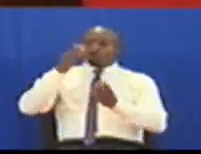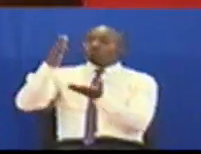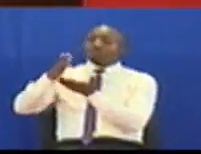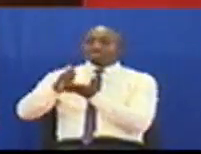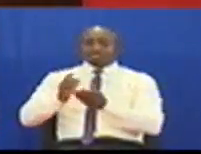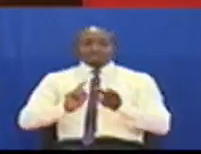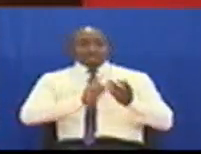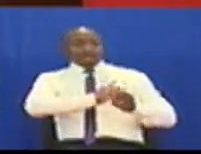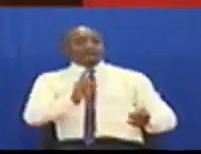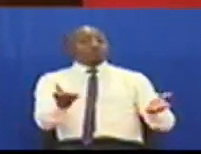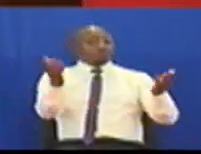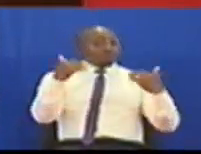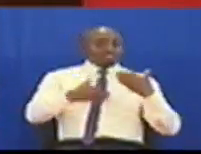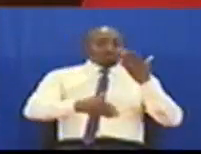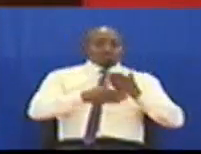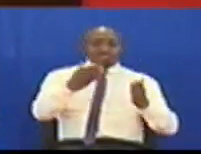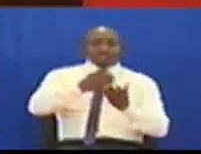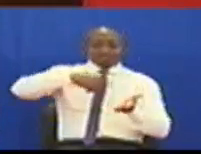kujenga vituo vya afya